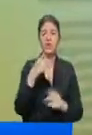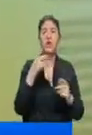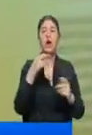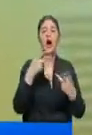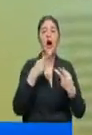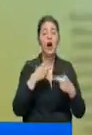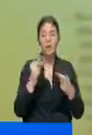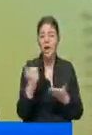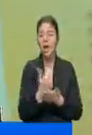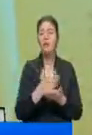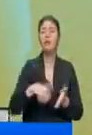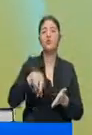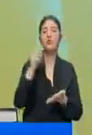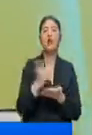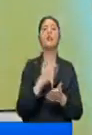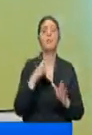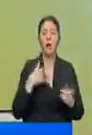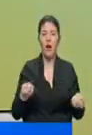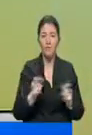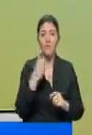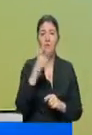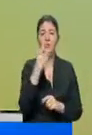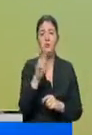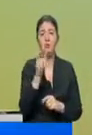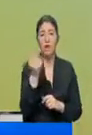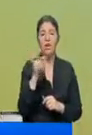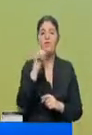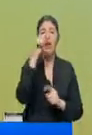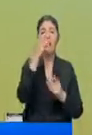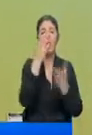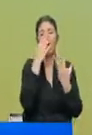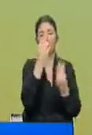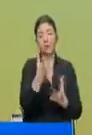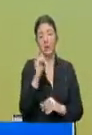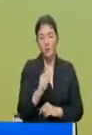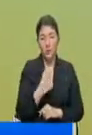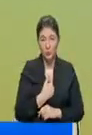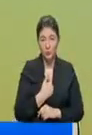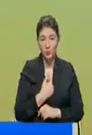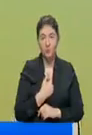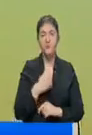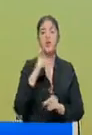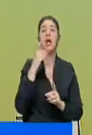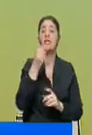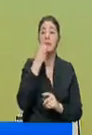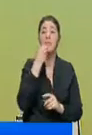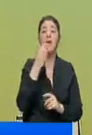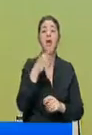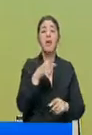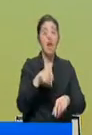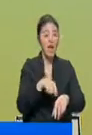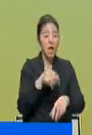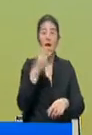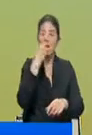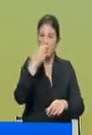Siftahsız dükkan kapattığım bu ay 1024 lira geldi. Sizi Allah'a havalet ediyorum. Yemek nasip olsun ama